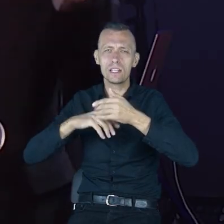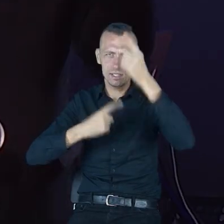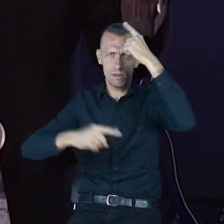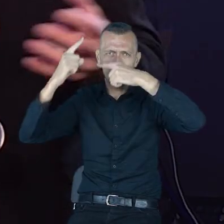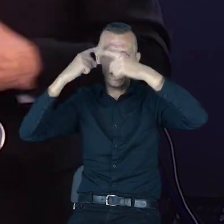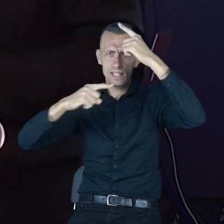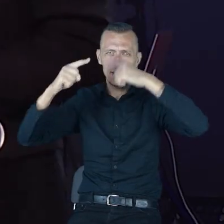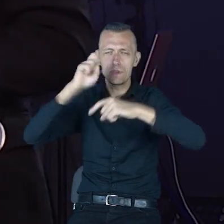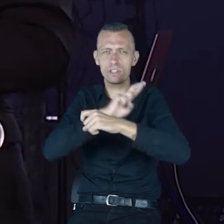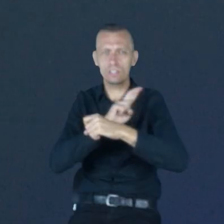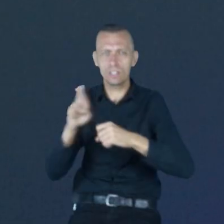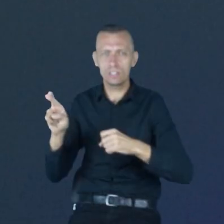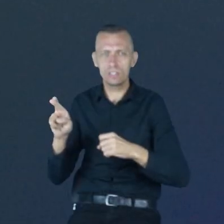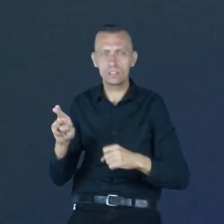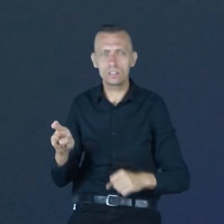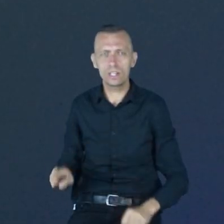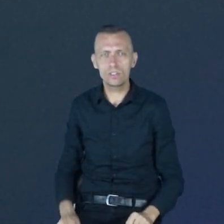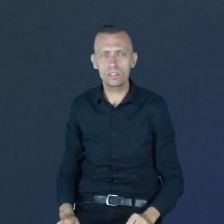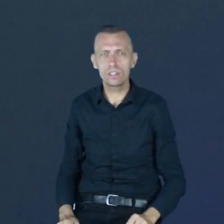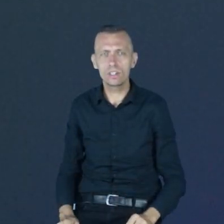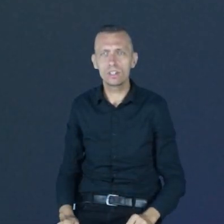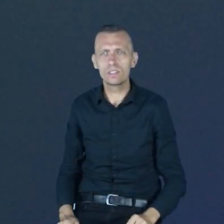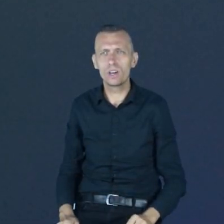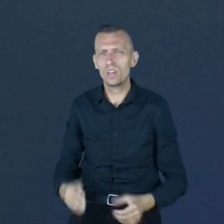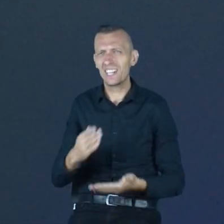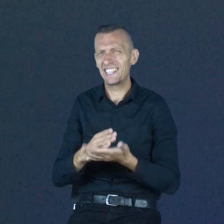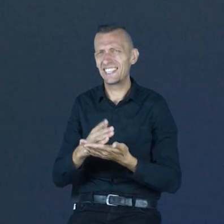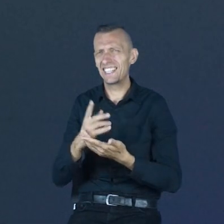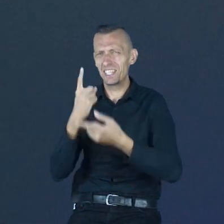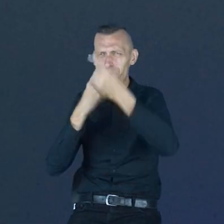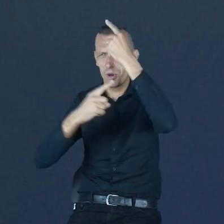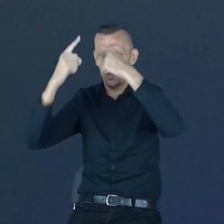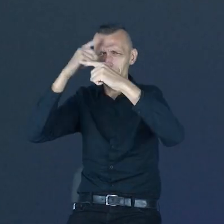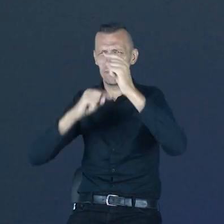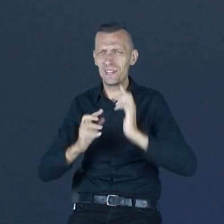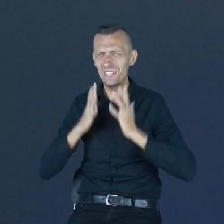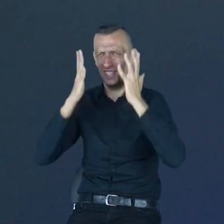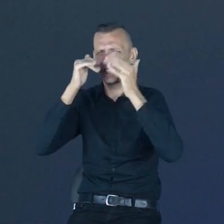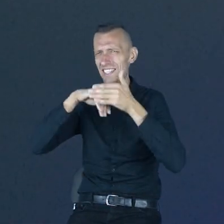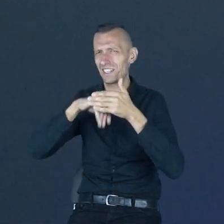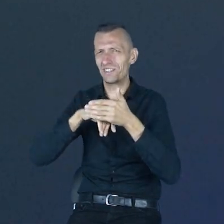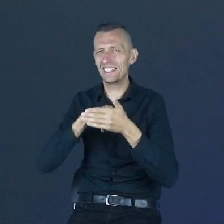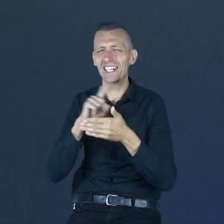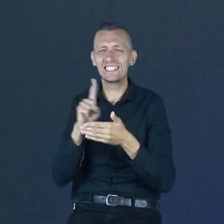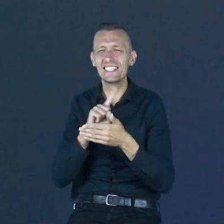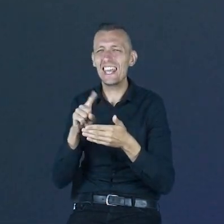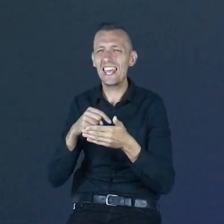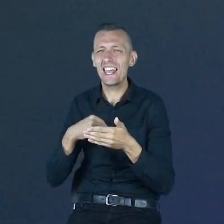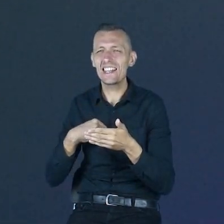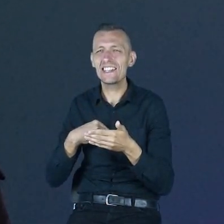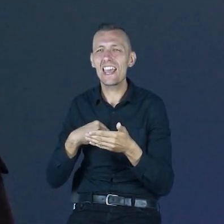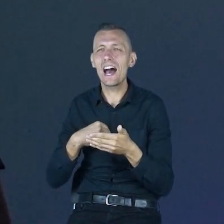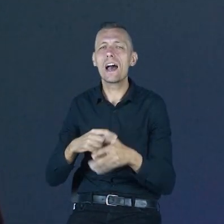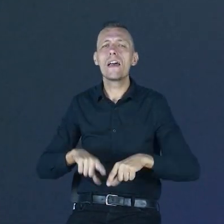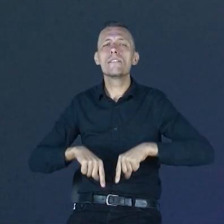zachowania albo rzeczy, to nie wybieram tylko te myśli, reakcje, zachowania. Przede